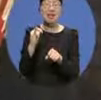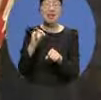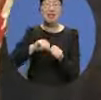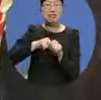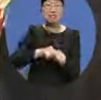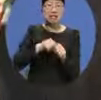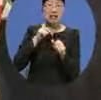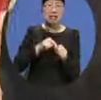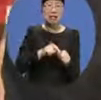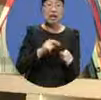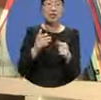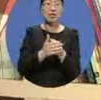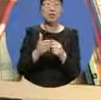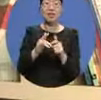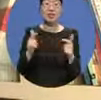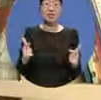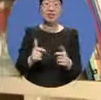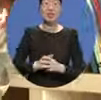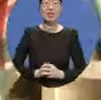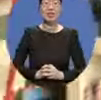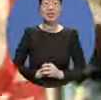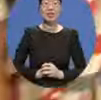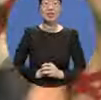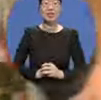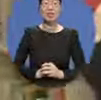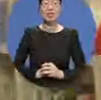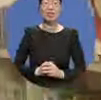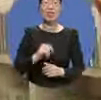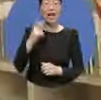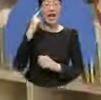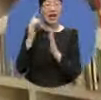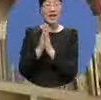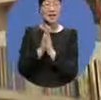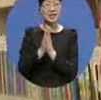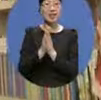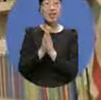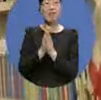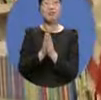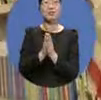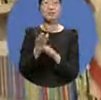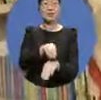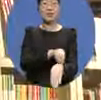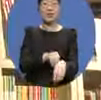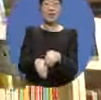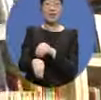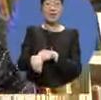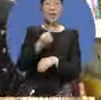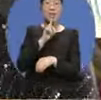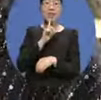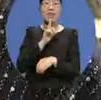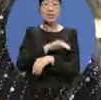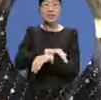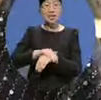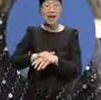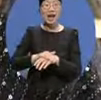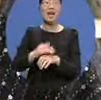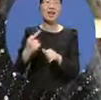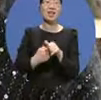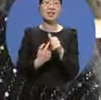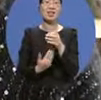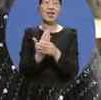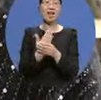찔러서라기보다는 본인들이 좀 자발적으로 이렇게 좀 말을 좀 잘하는 아이가